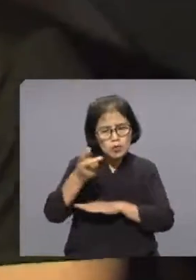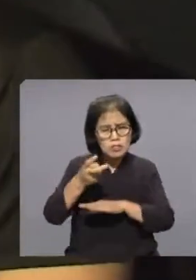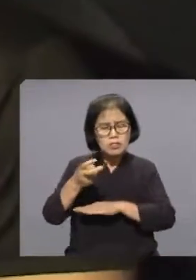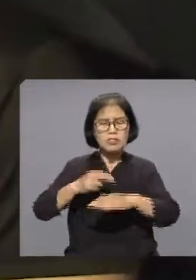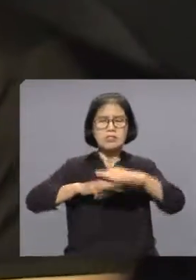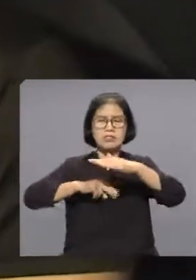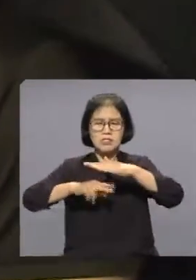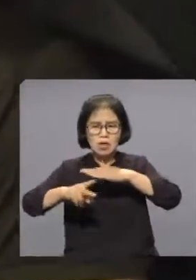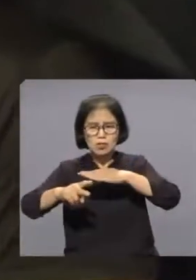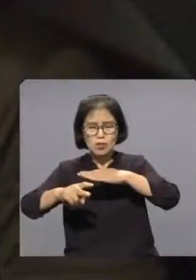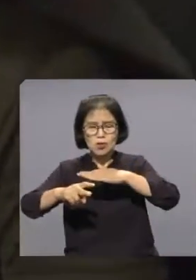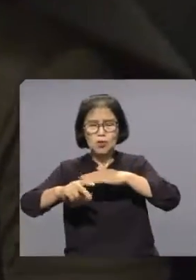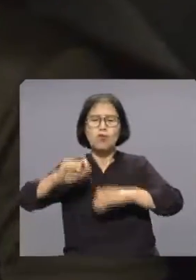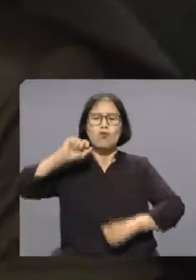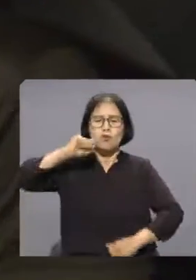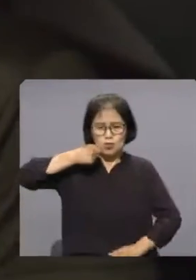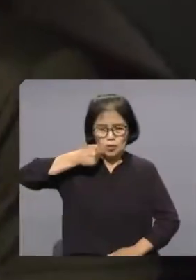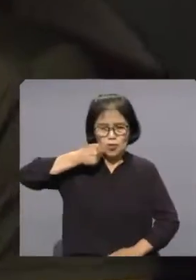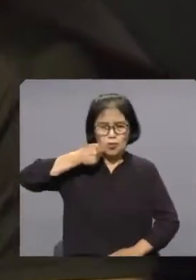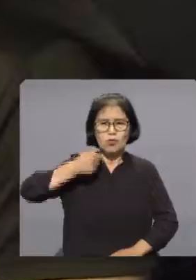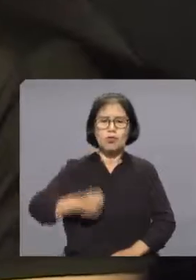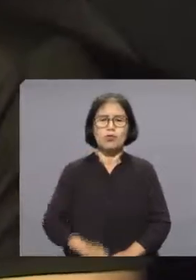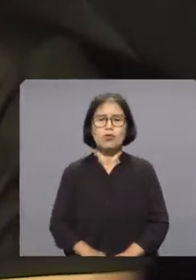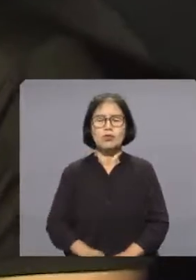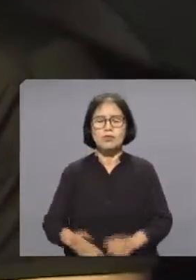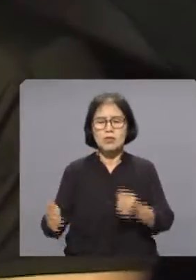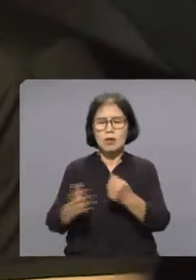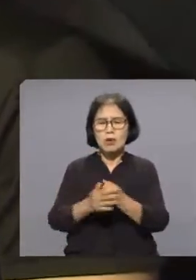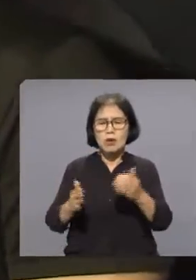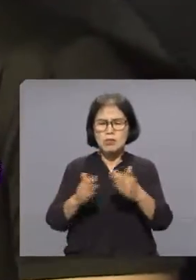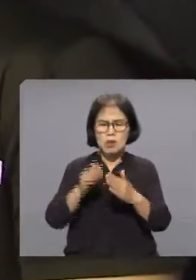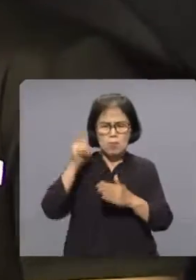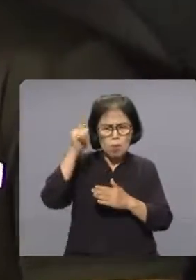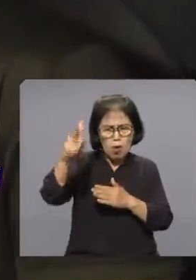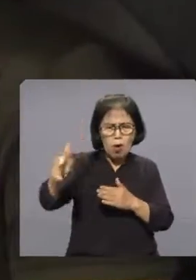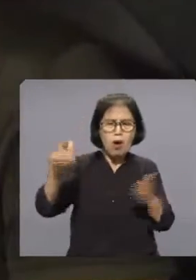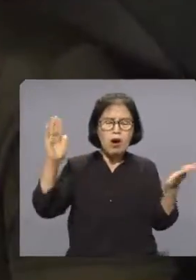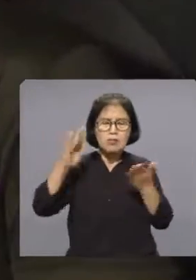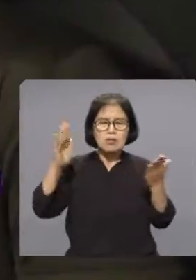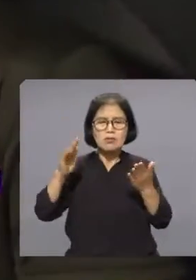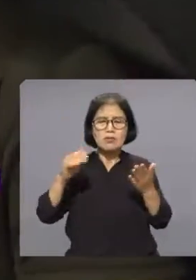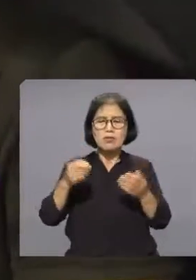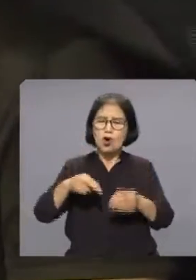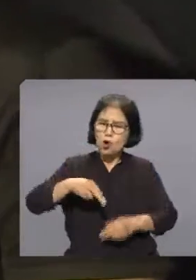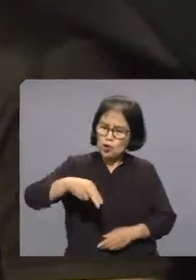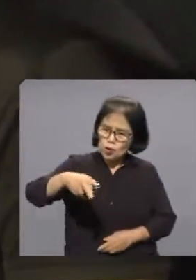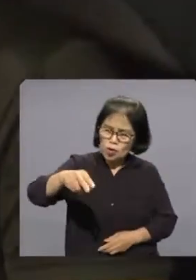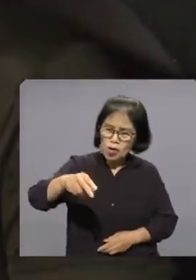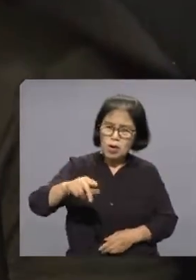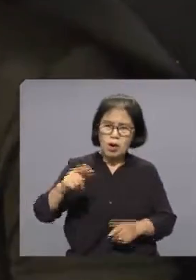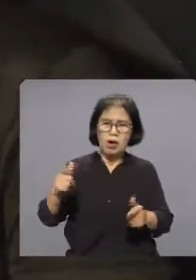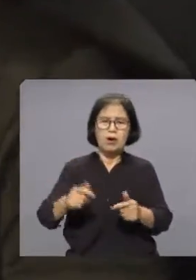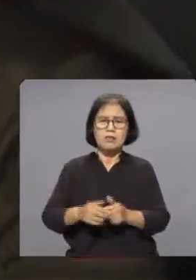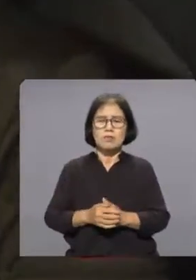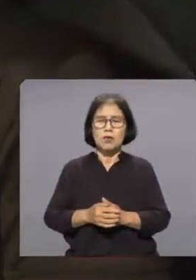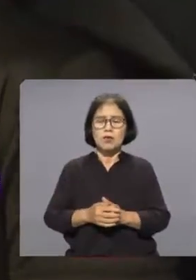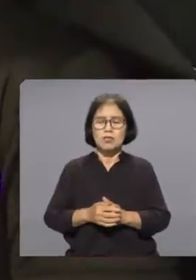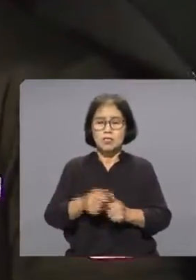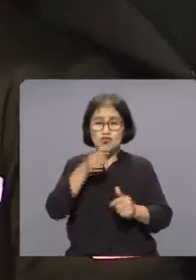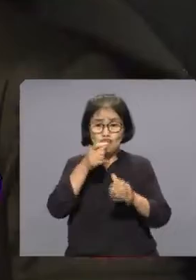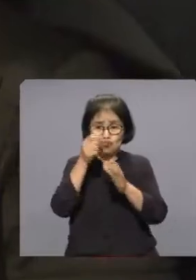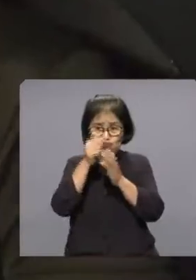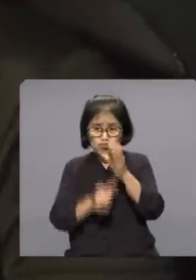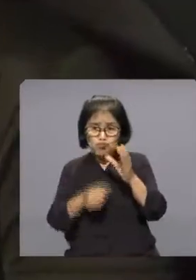같은 것도 타기 많이 힘든 상황이었고 때문에 집이 먼 학생들도 뭐 걸어서 이동을 한다던가 그런 모습을 보였습니다. 또 침수된